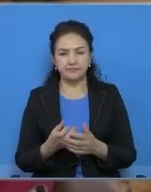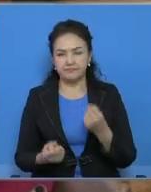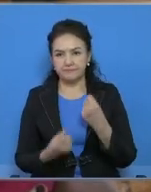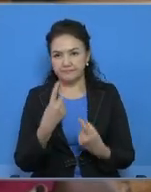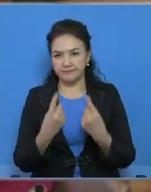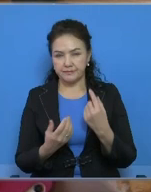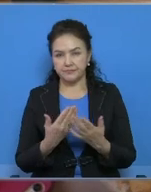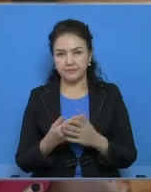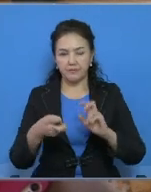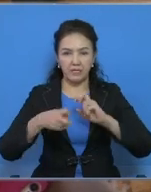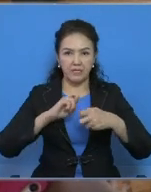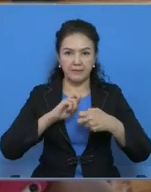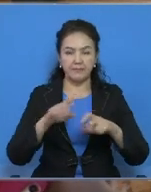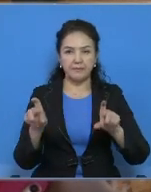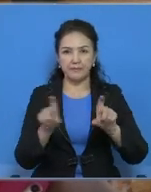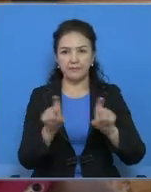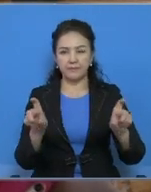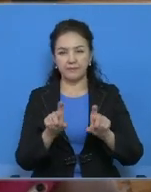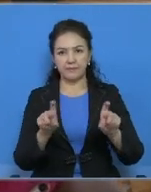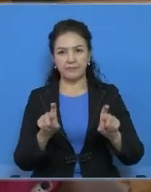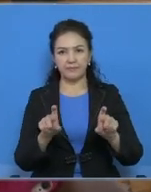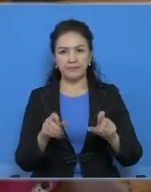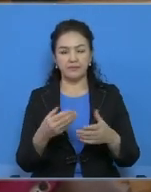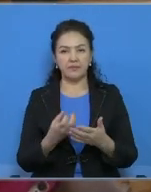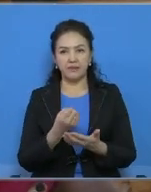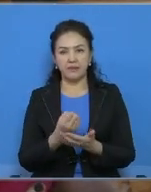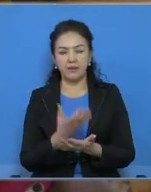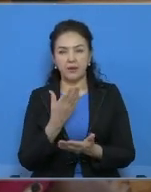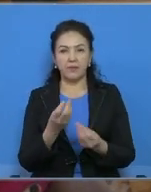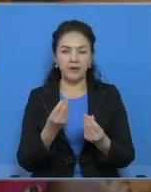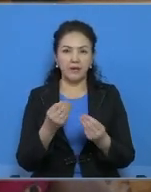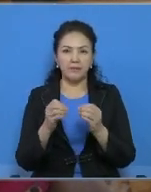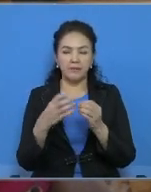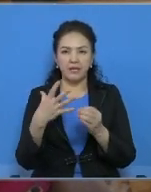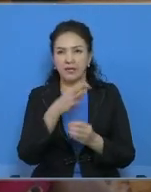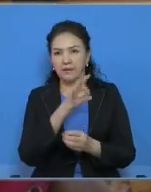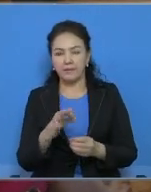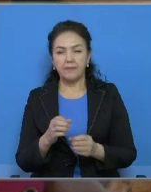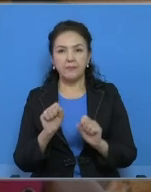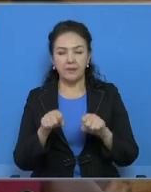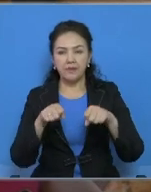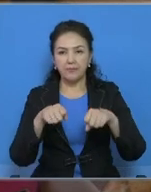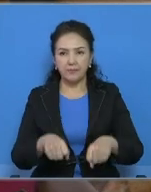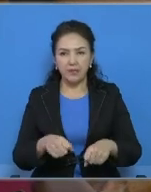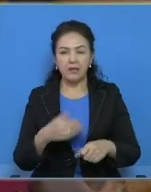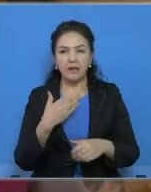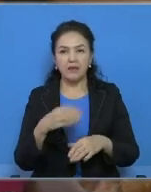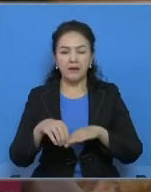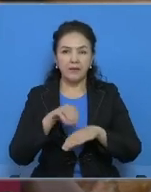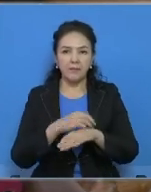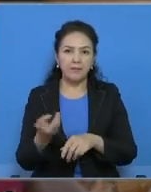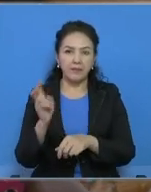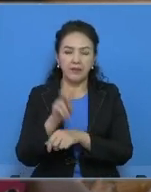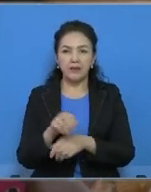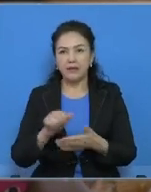выявляет нарушение в магазине на превышение стоимости более 15%, он имеет право обратиться в Акимат с